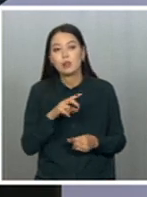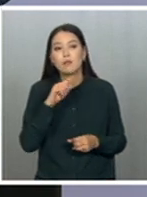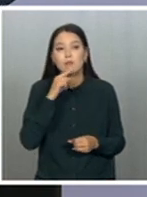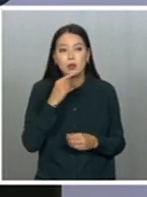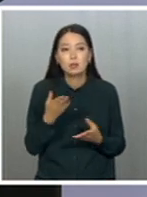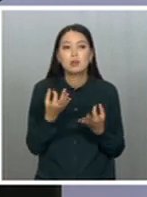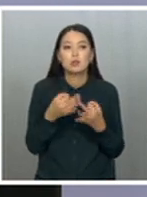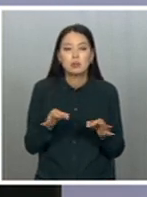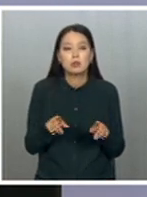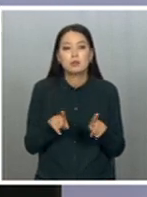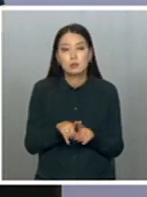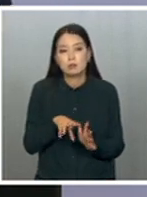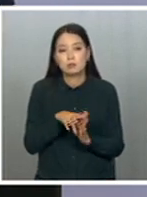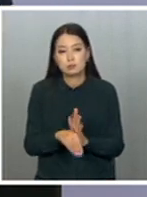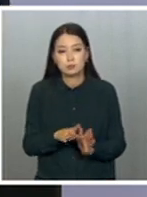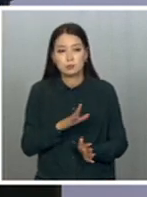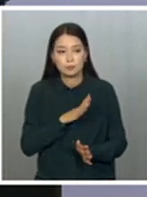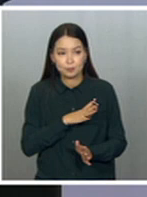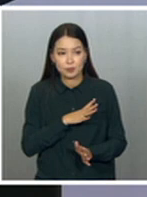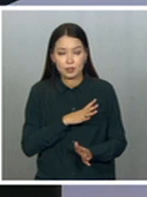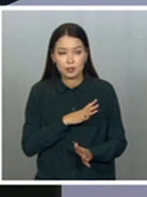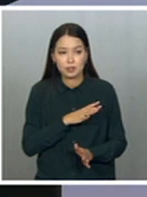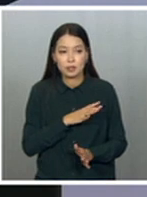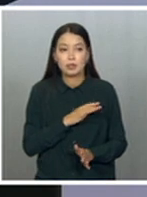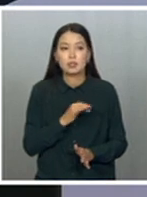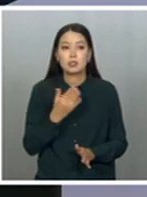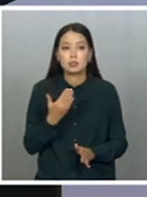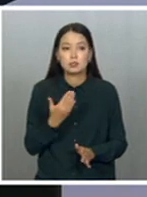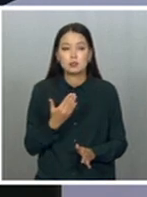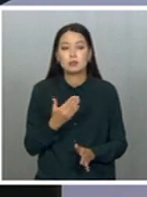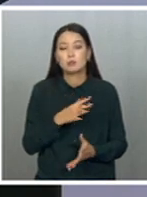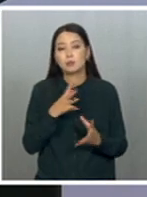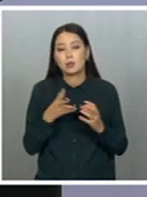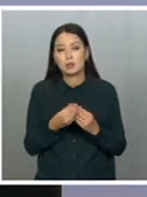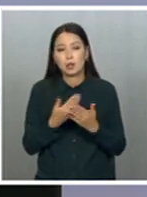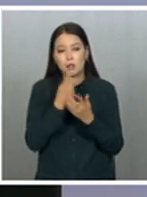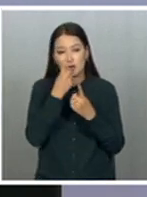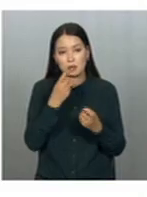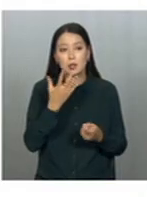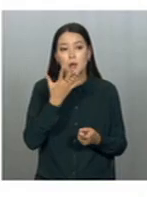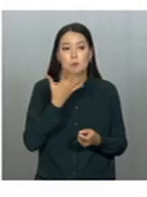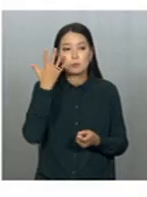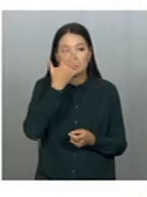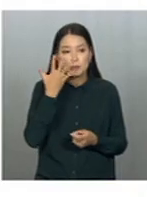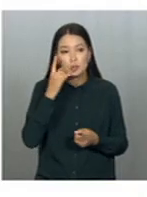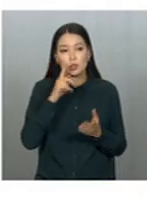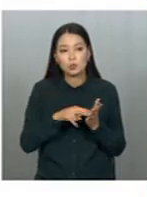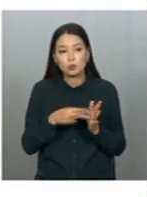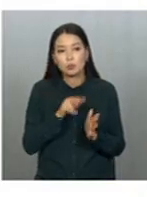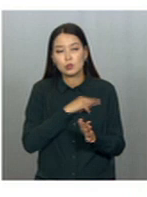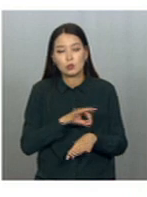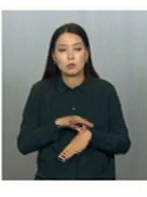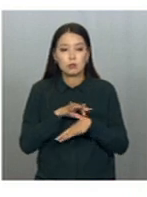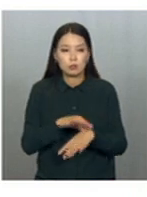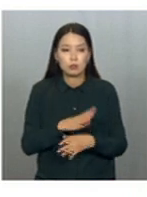тәуелділіктен құтылған болатын. Және соңғы анықтамаларымыздың бірі 5 жылдық жоспарлар елімізде жүйелі жүргізіліп